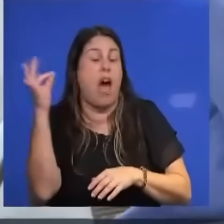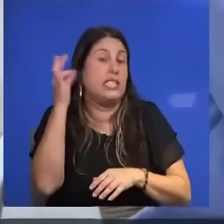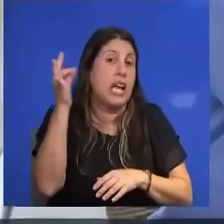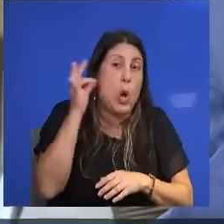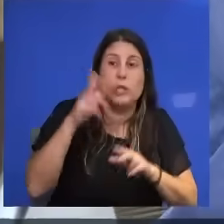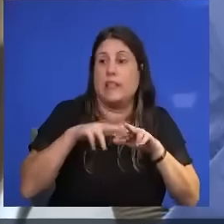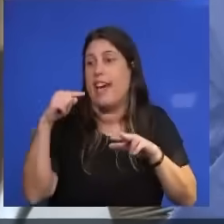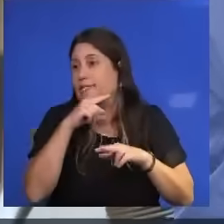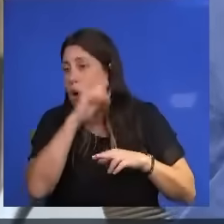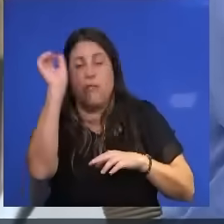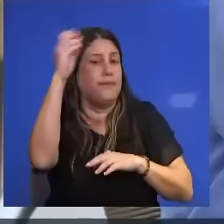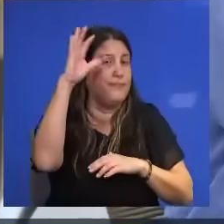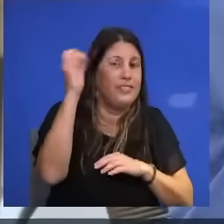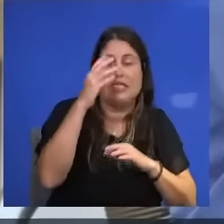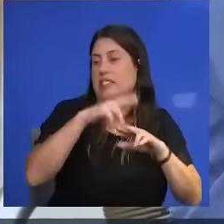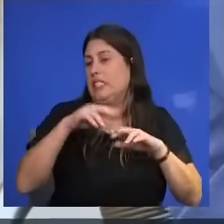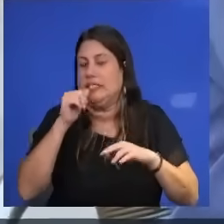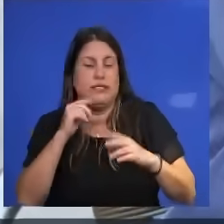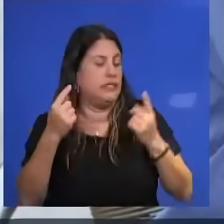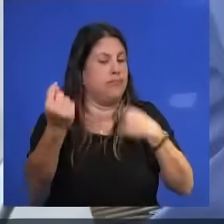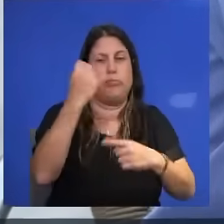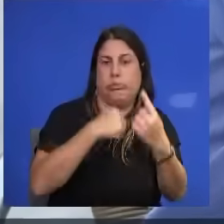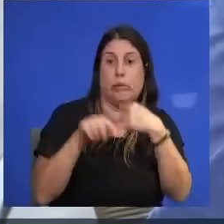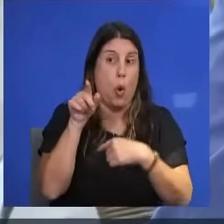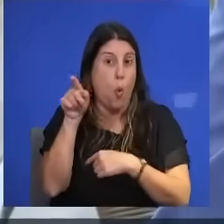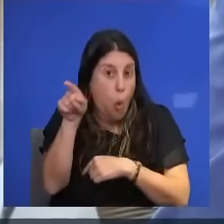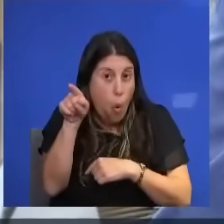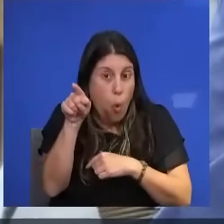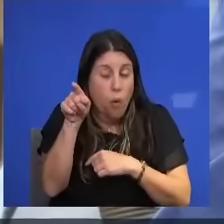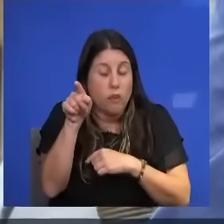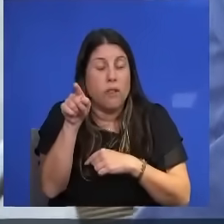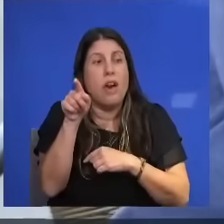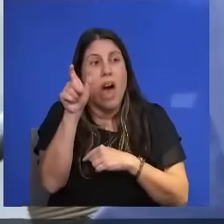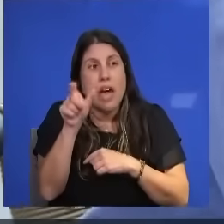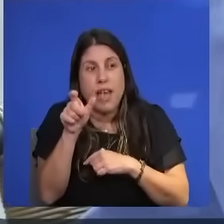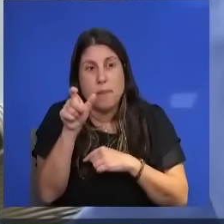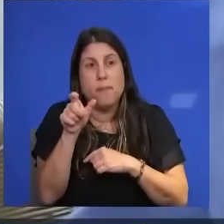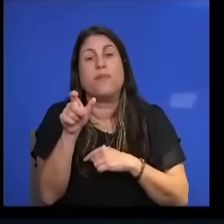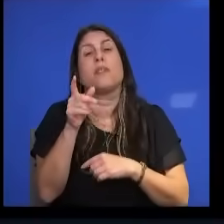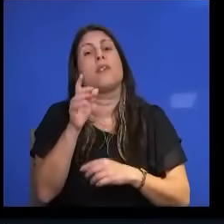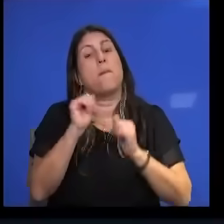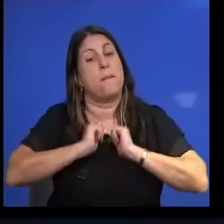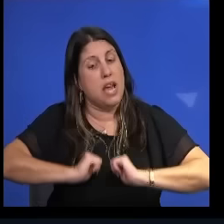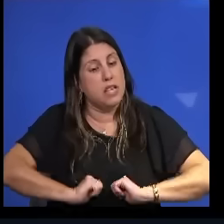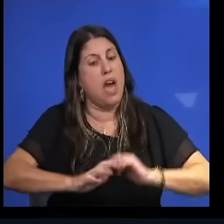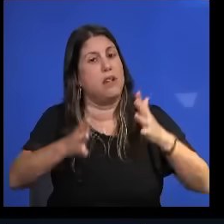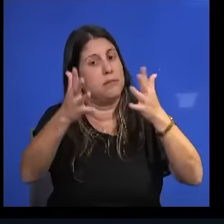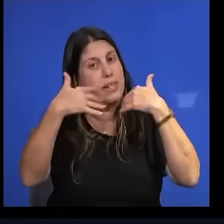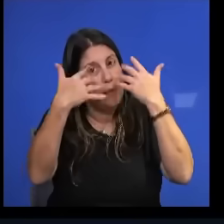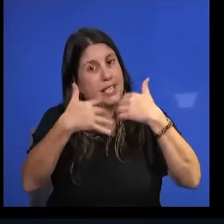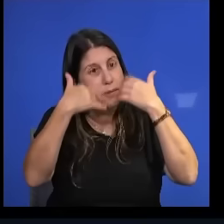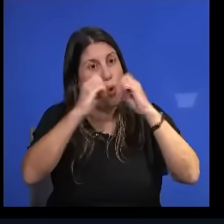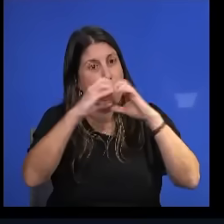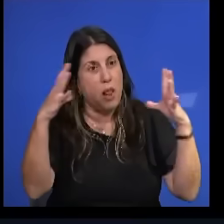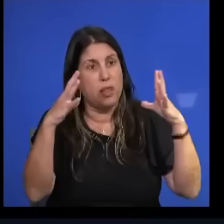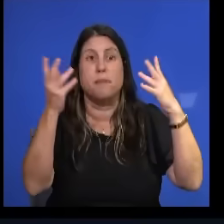ירוק ומרגמות וזה וזה וזה, וגיורא הוא זה שמרגיע אותם, מספר להם סיפורים שזה בלונים. עכשיו נתרווח